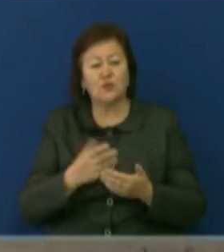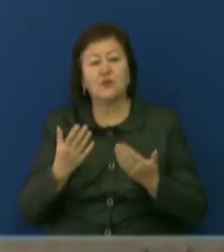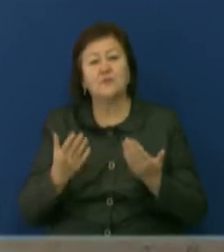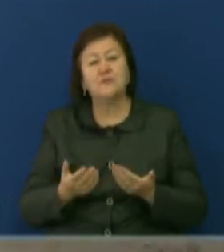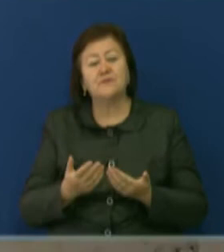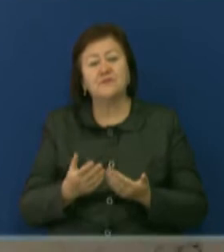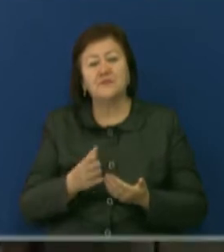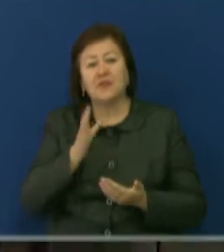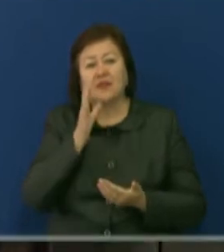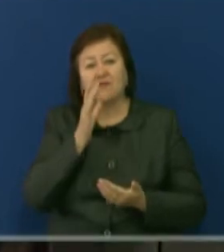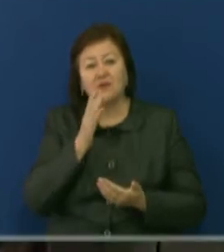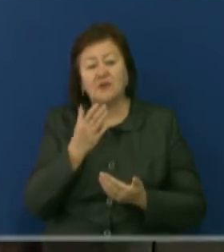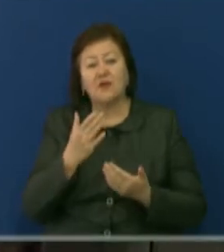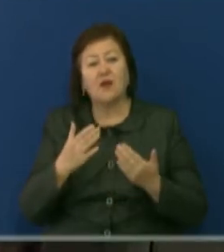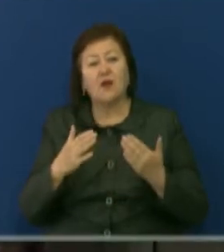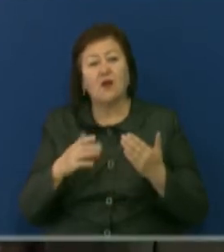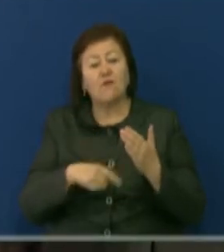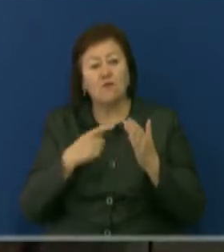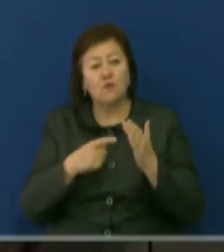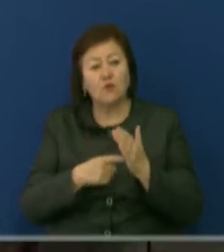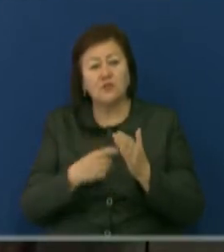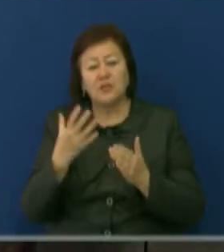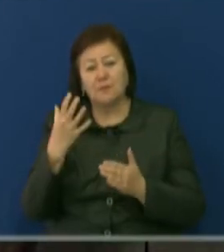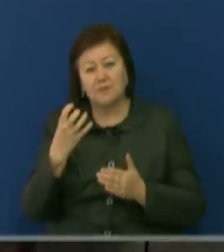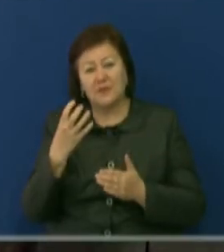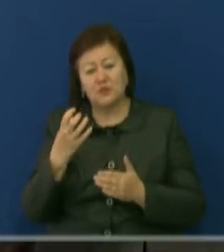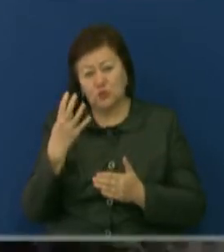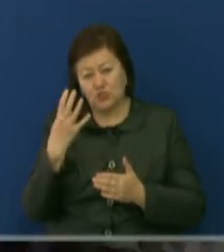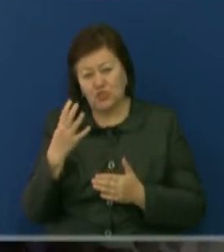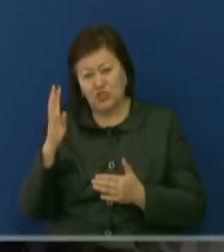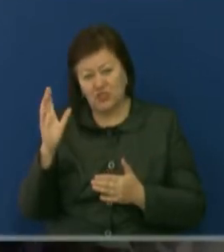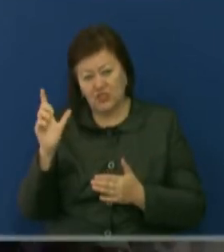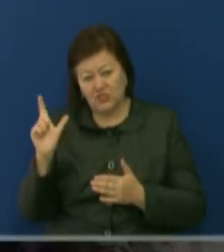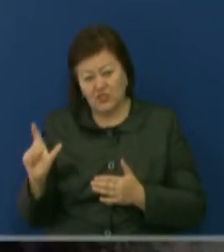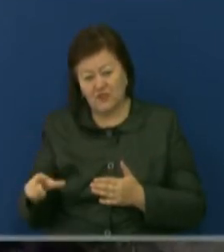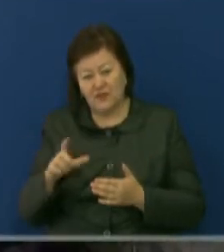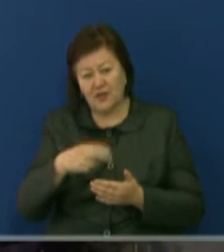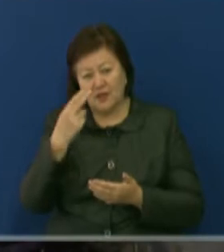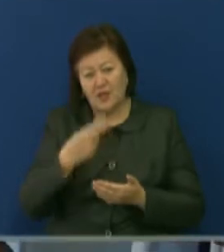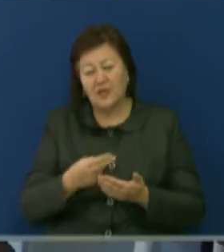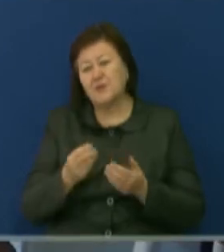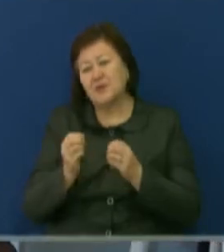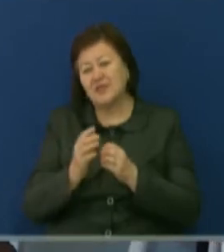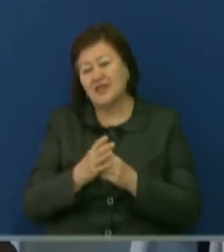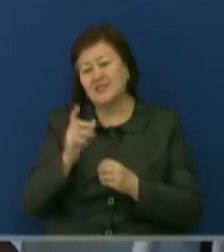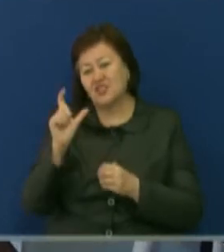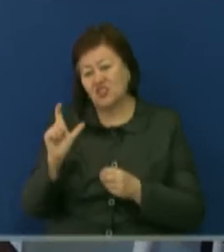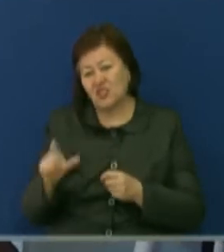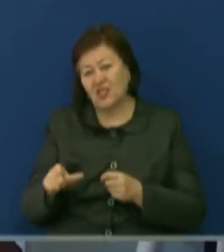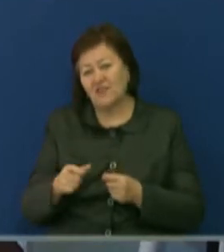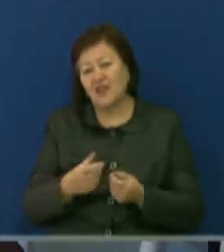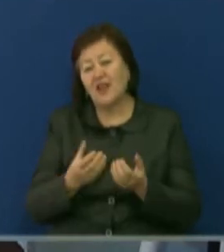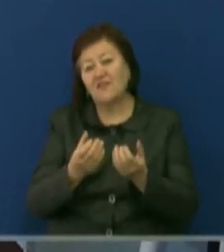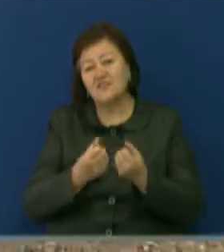шарасы аясында қалада тіркеуде тұрған 504 азамат тіркеліп, 15 адам есепке алынды. Мақпал Маратқызы,